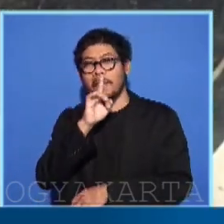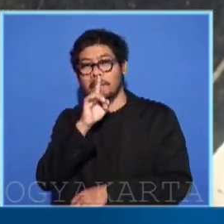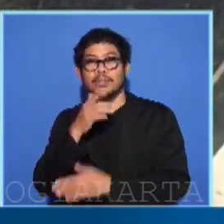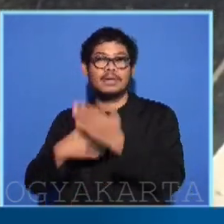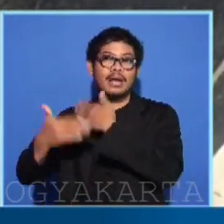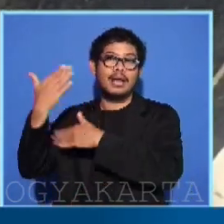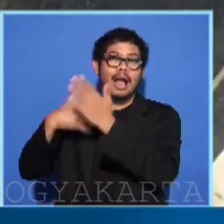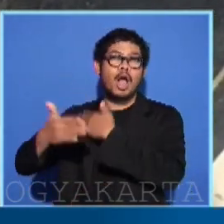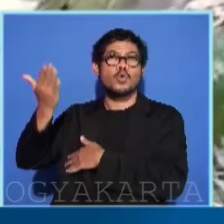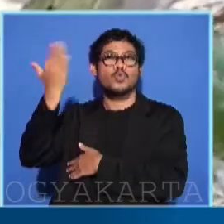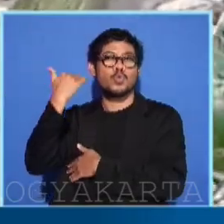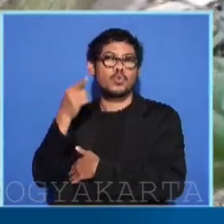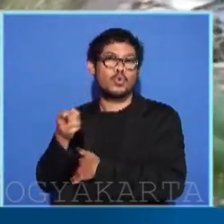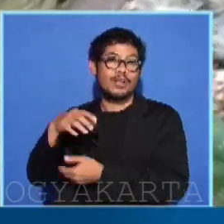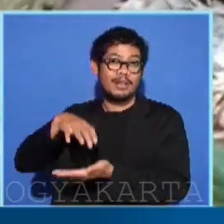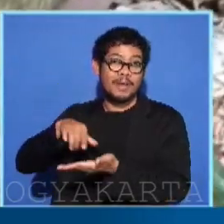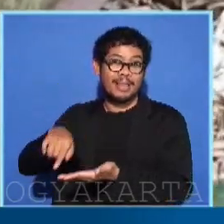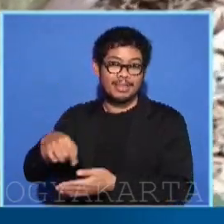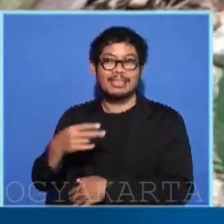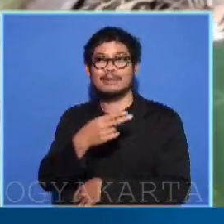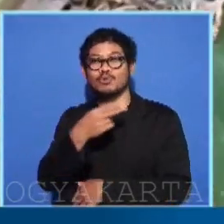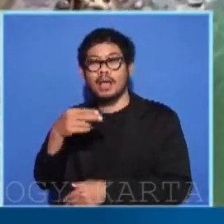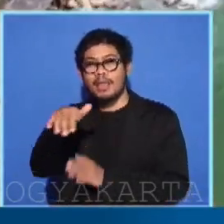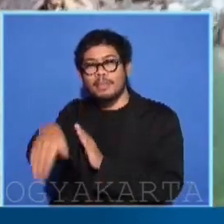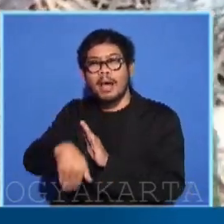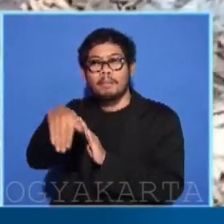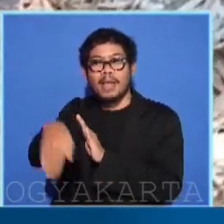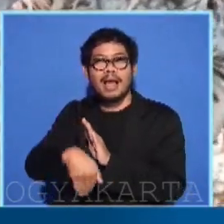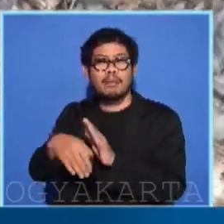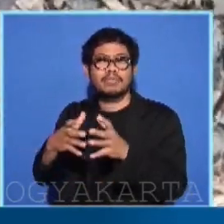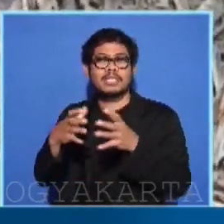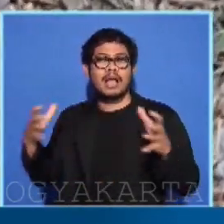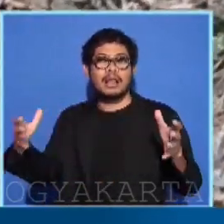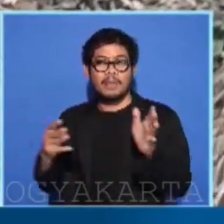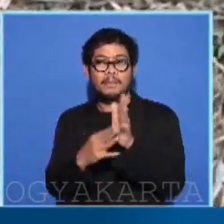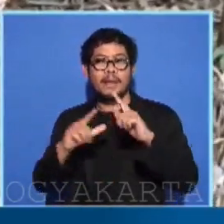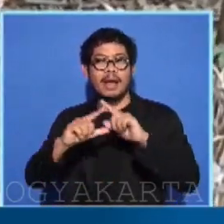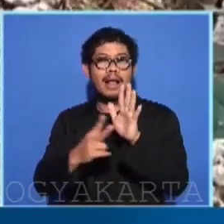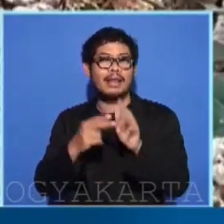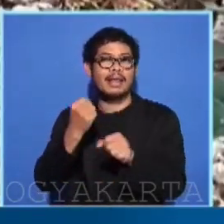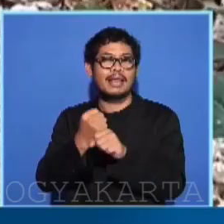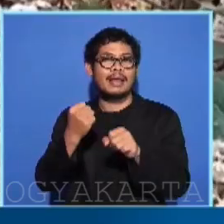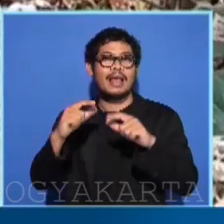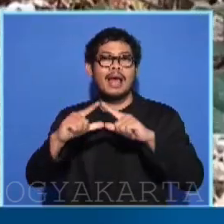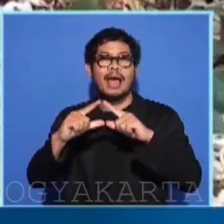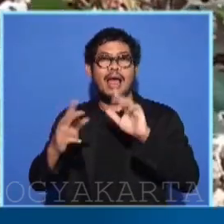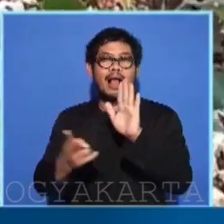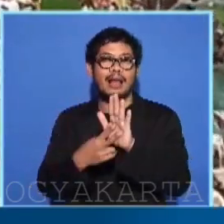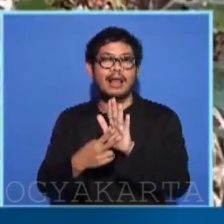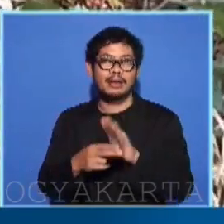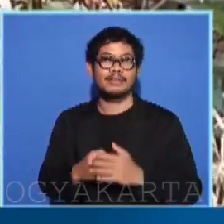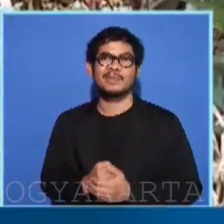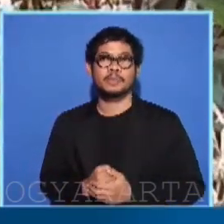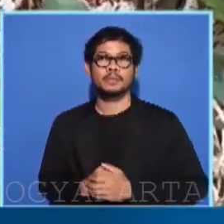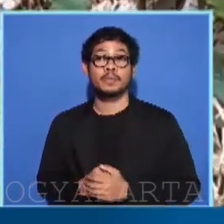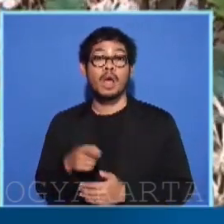bekas tambang Mangaan terbesar di Indonesia di masa lalu tepatnya di era pemerintah kolonial Belanda selain menyimpan sejarah penting